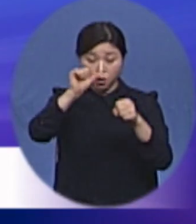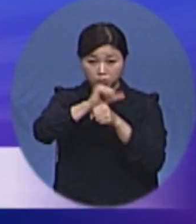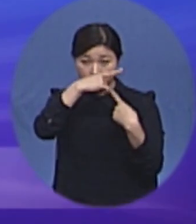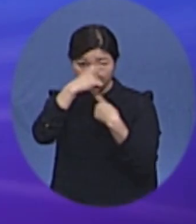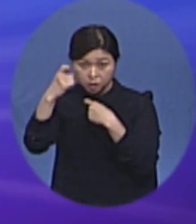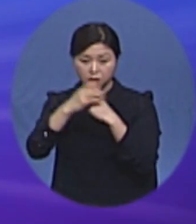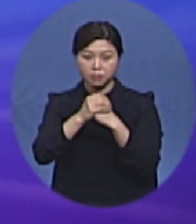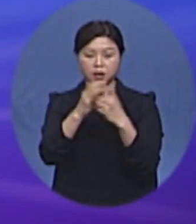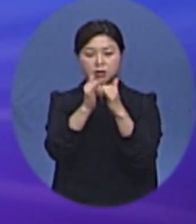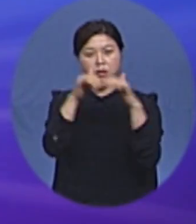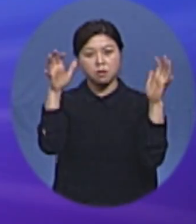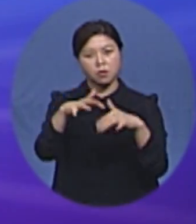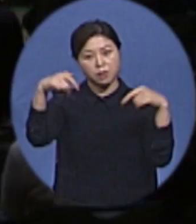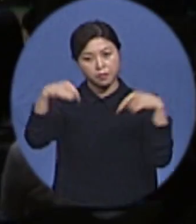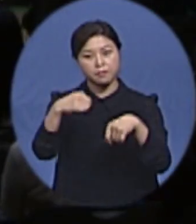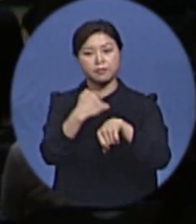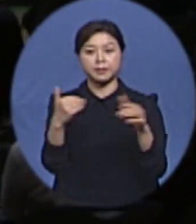기자입니다.